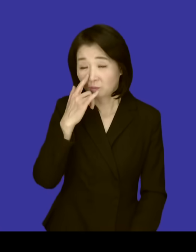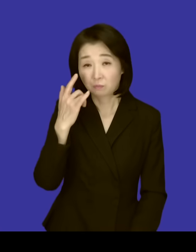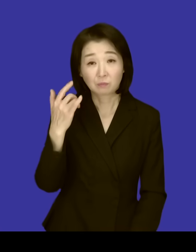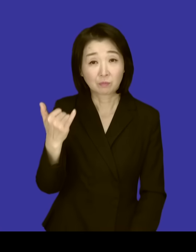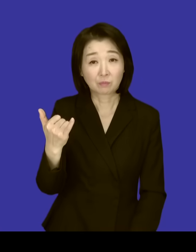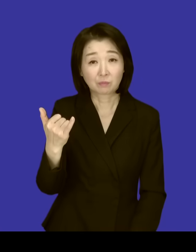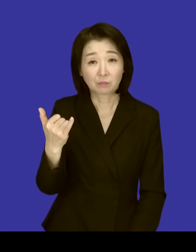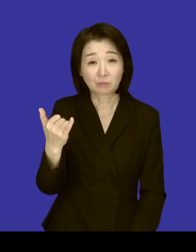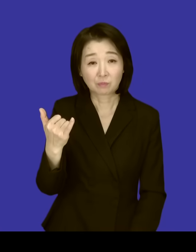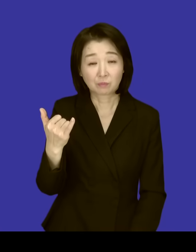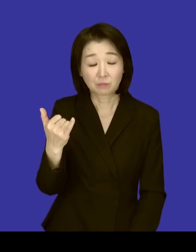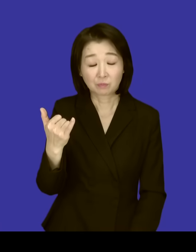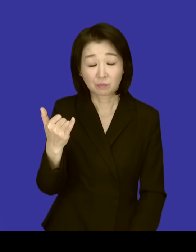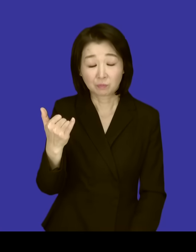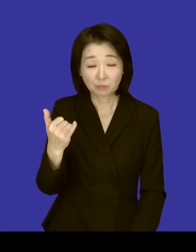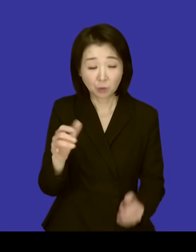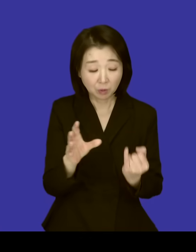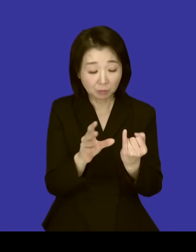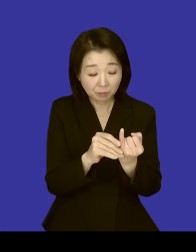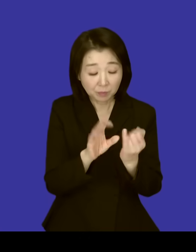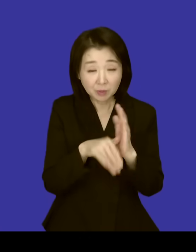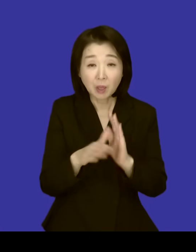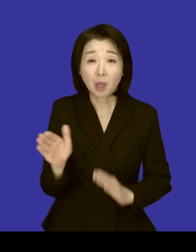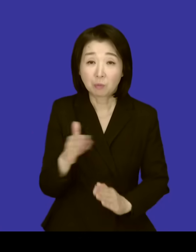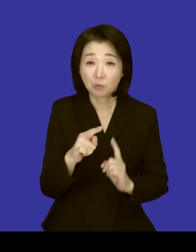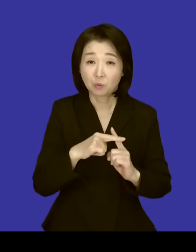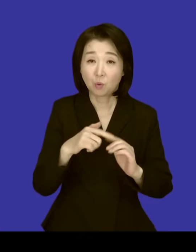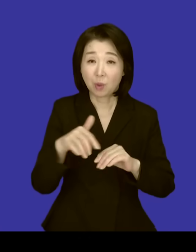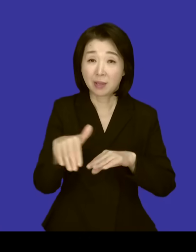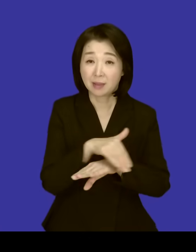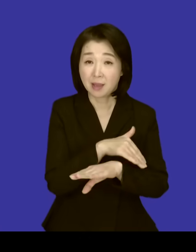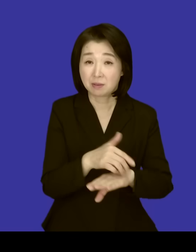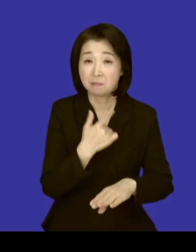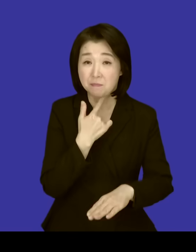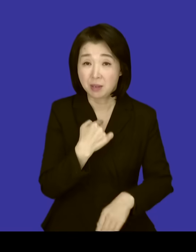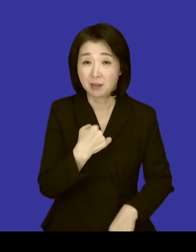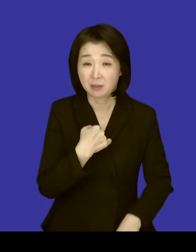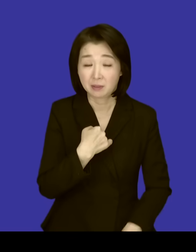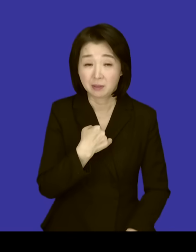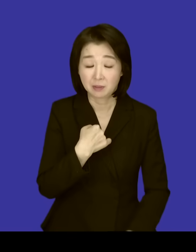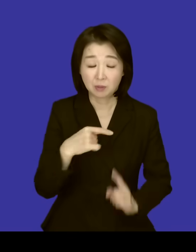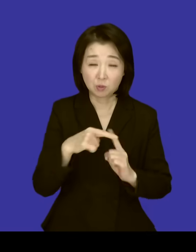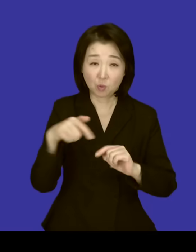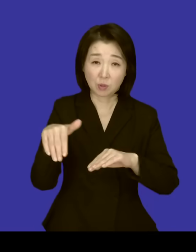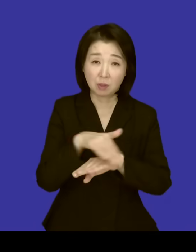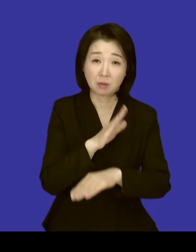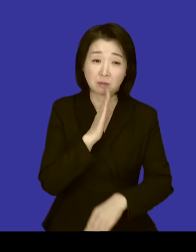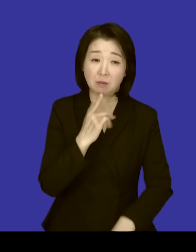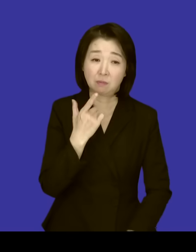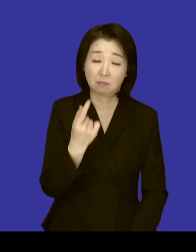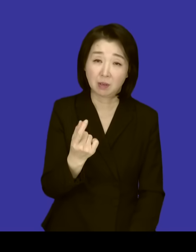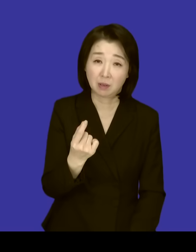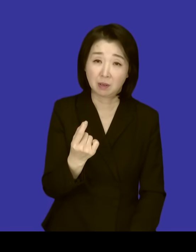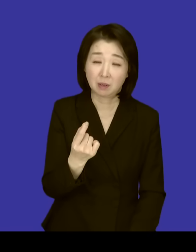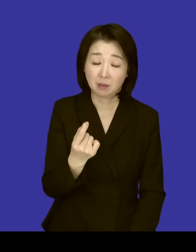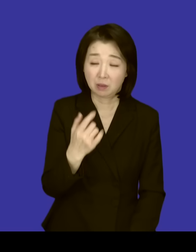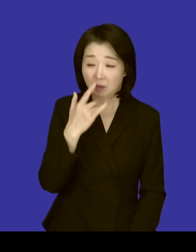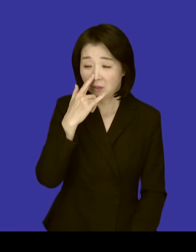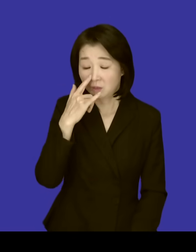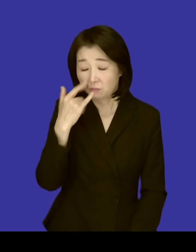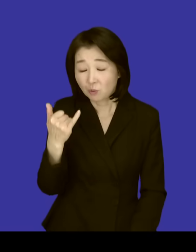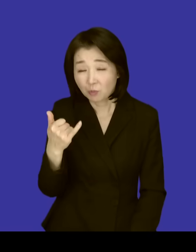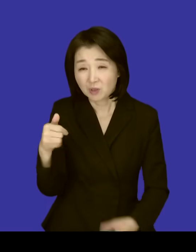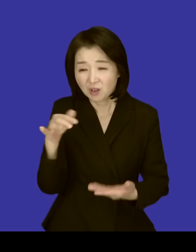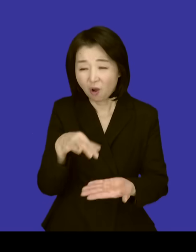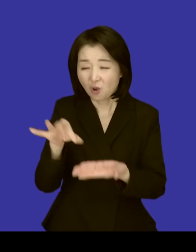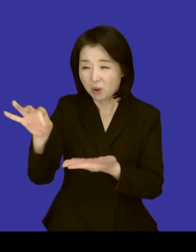부모님 모태에서부터 제가 교회를 다녔기 때문에 모태 신앙이기 때문에 네. 교회는 다녔지만은 사실 부모님 뭐